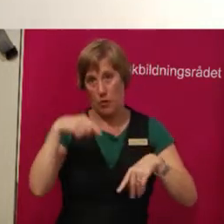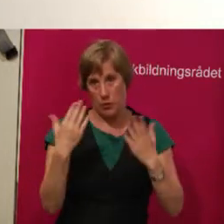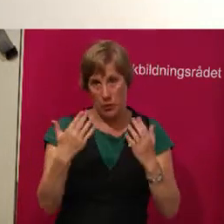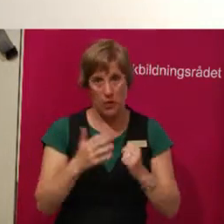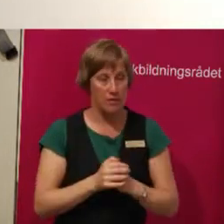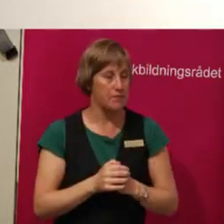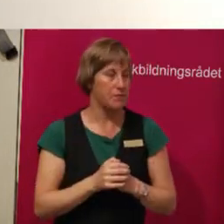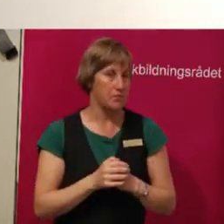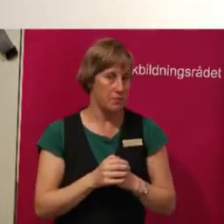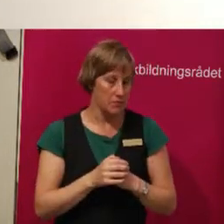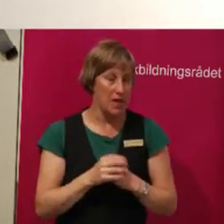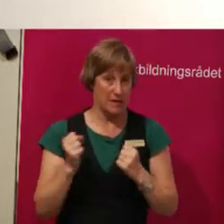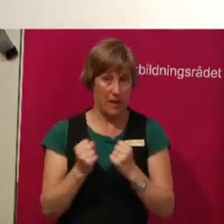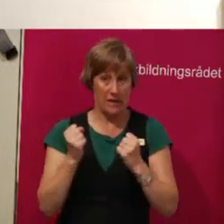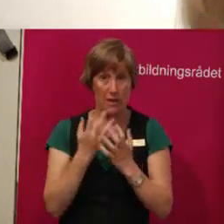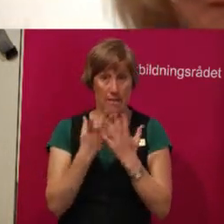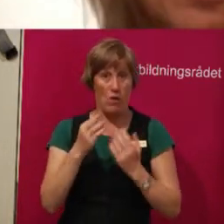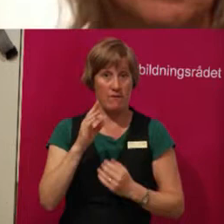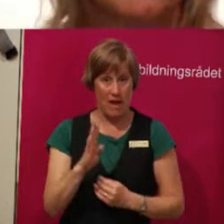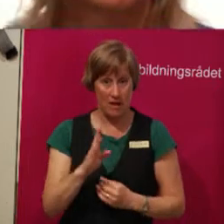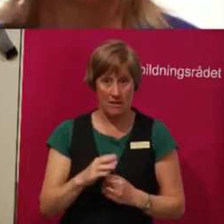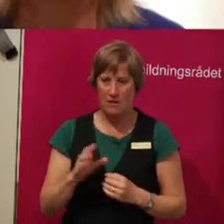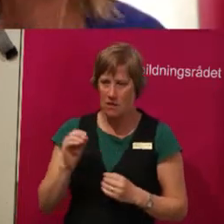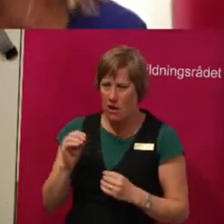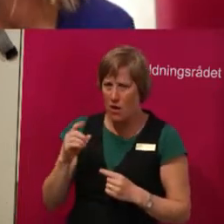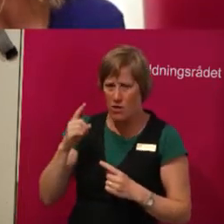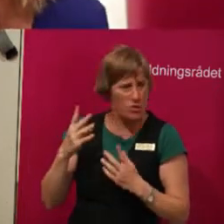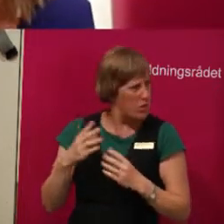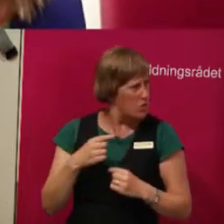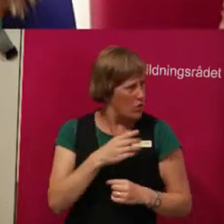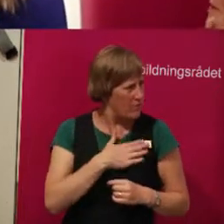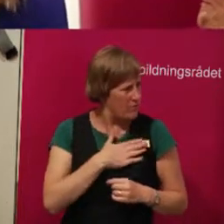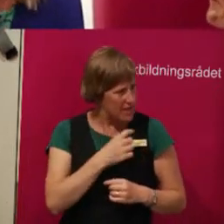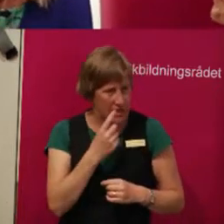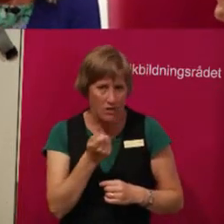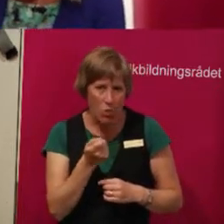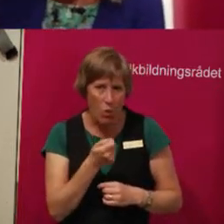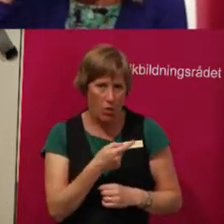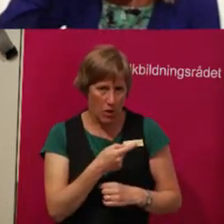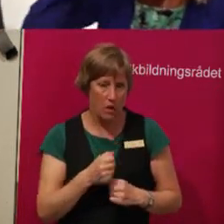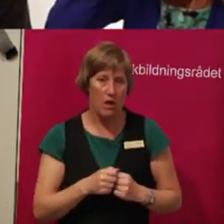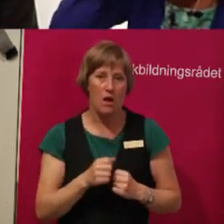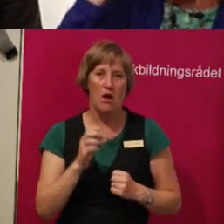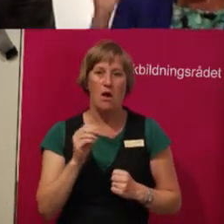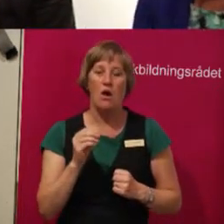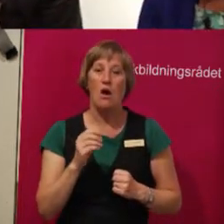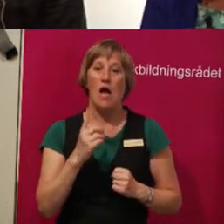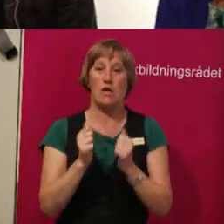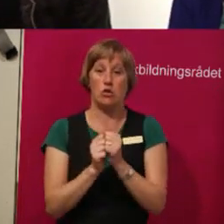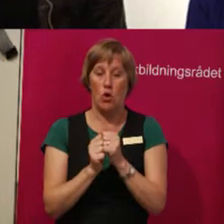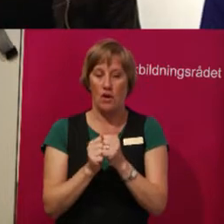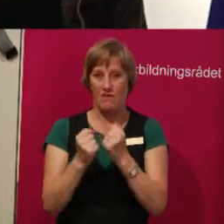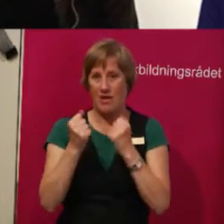Om vi går jättespännande mångfald. Om vi går tillbaka till kulturprogram, ja, du vill säga någonting Tobias där. En sak som är väldigt bra att komma